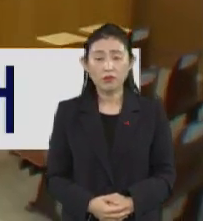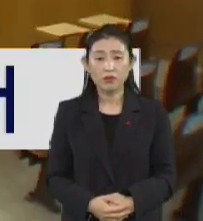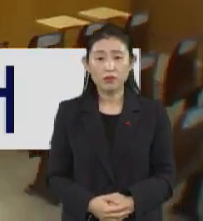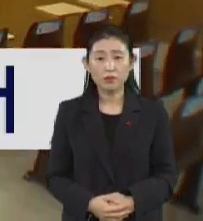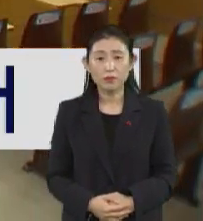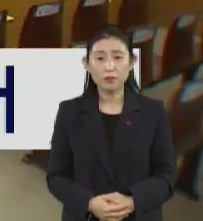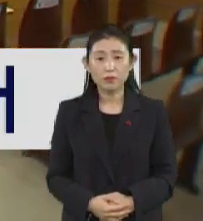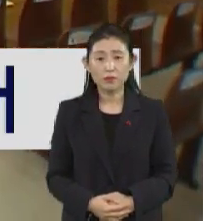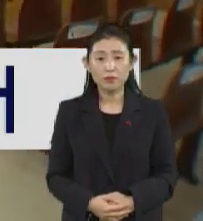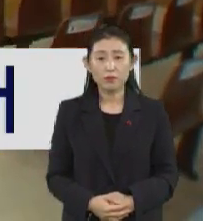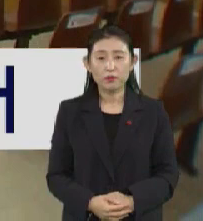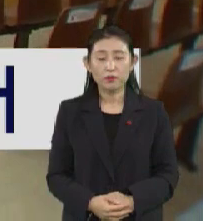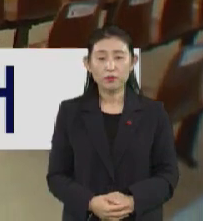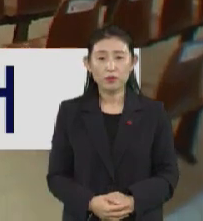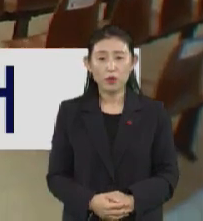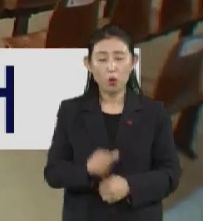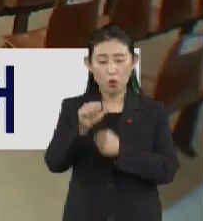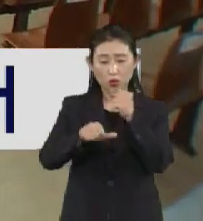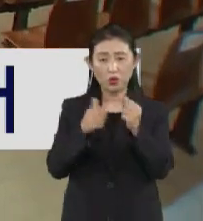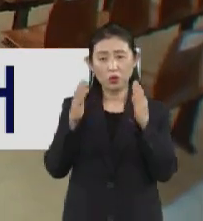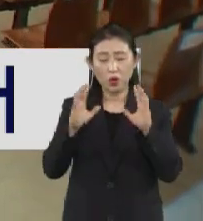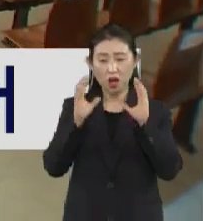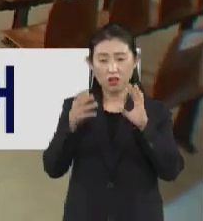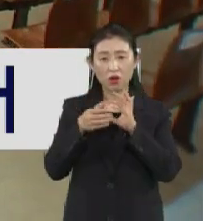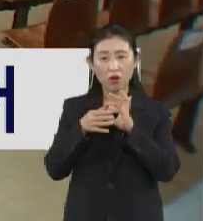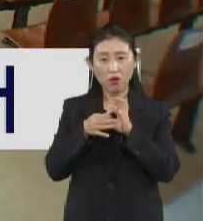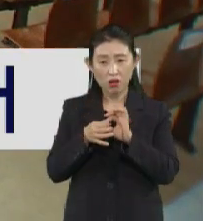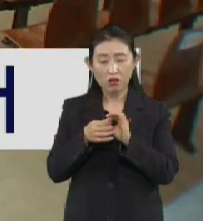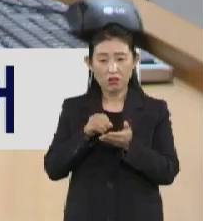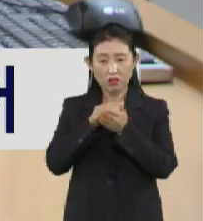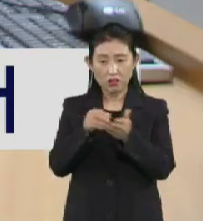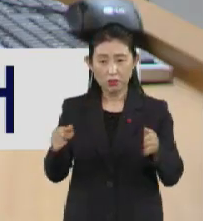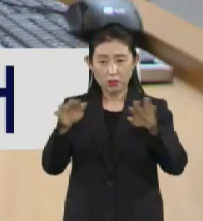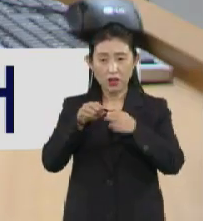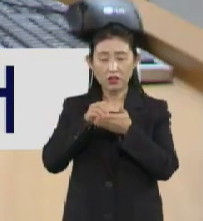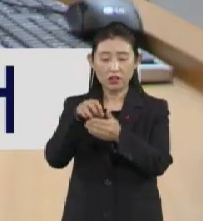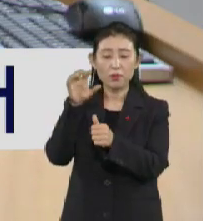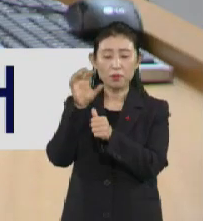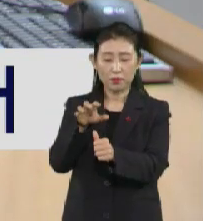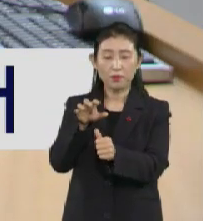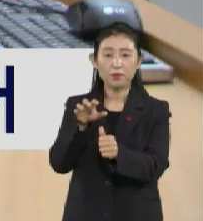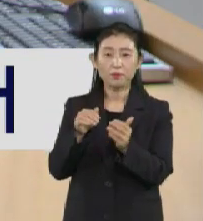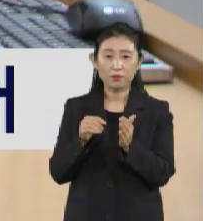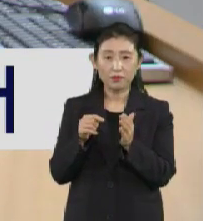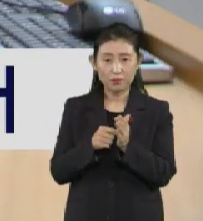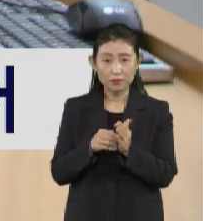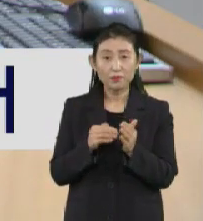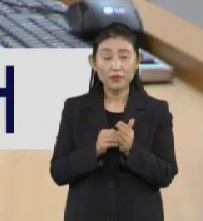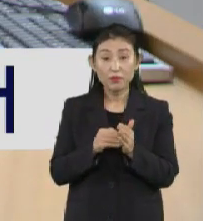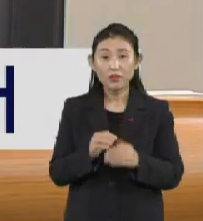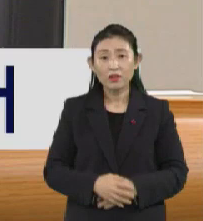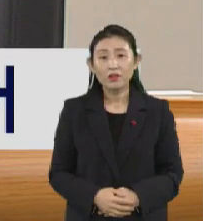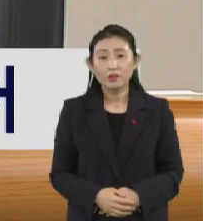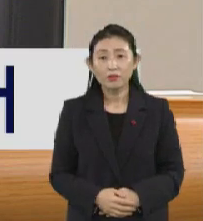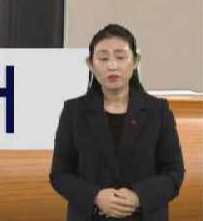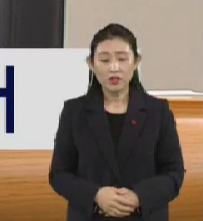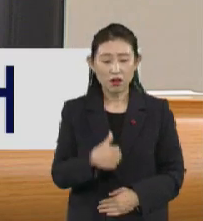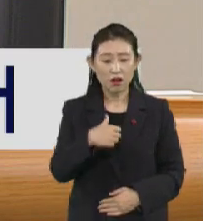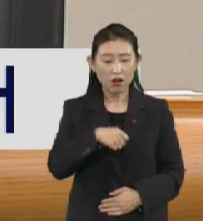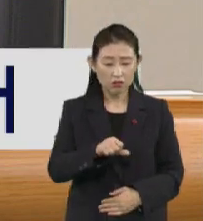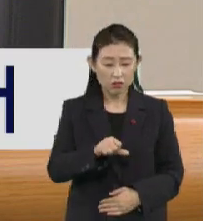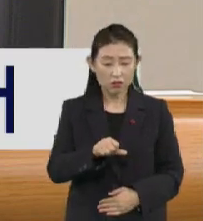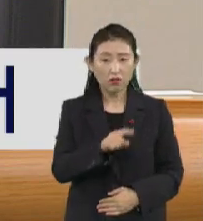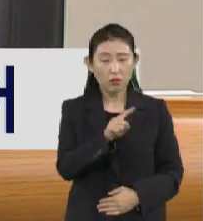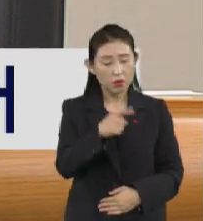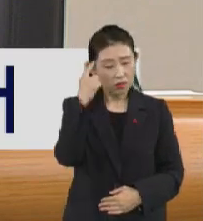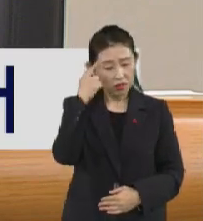징역 15년을 선고하고 5년간 아동 관련 기관 취업 제한을 명령했습니다. 재판부는 자녀를